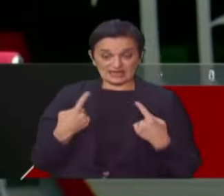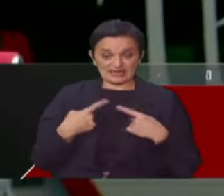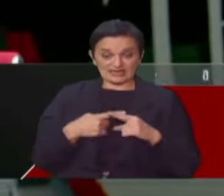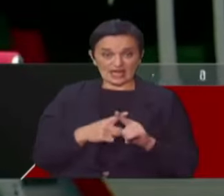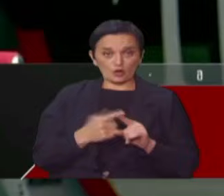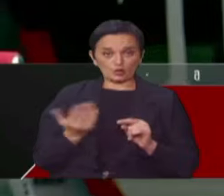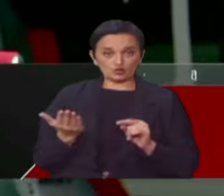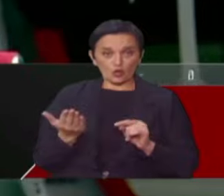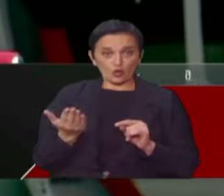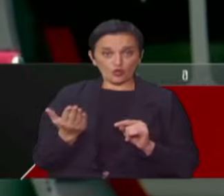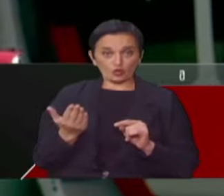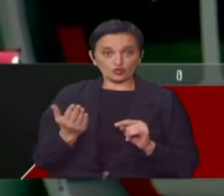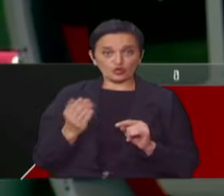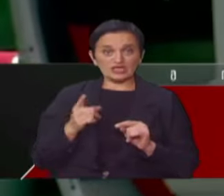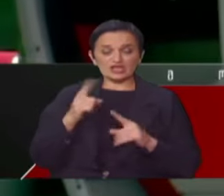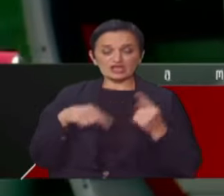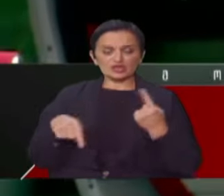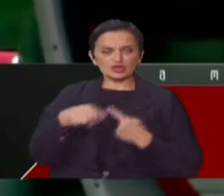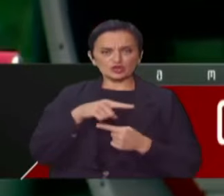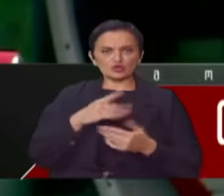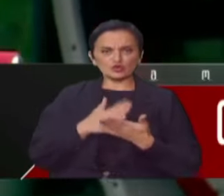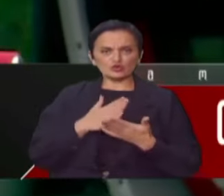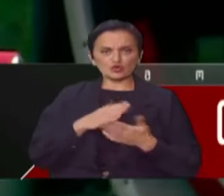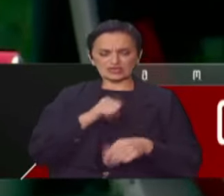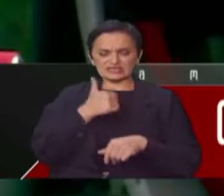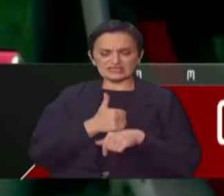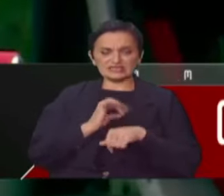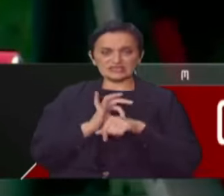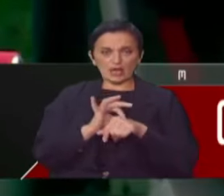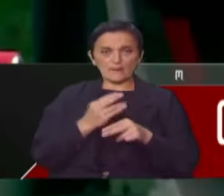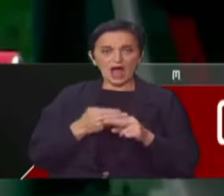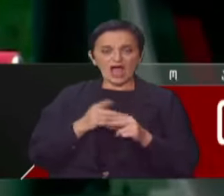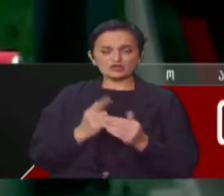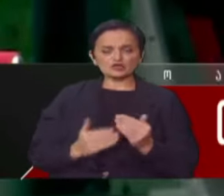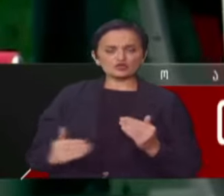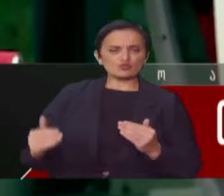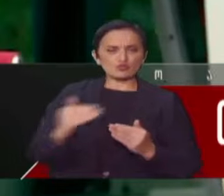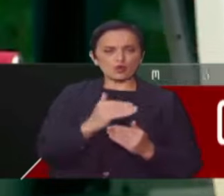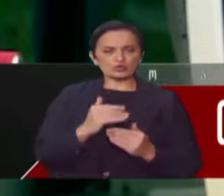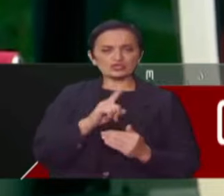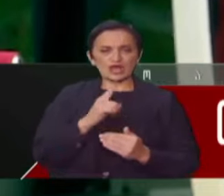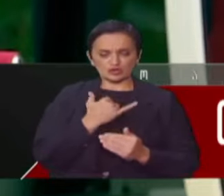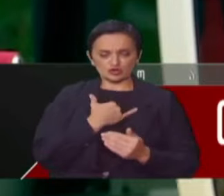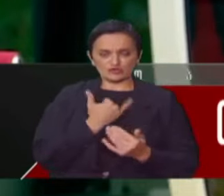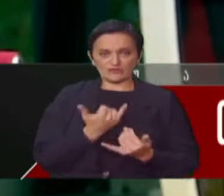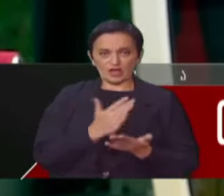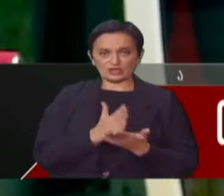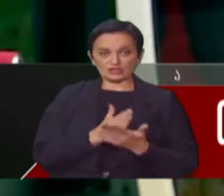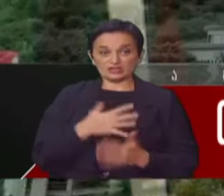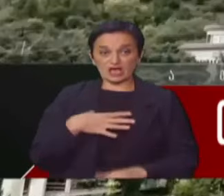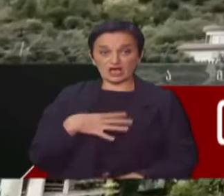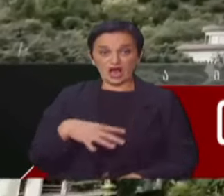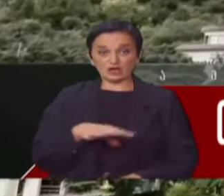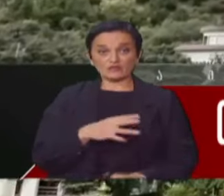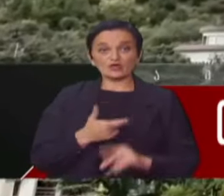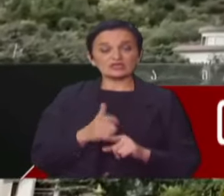ტექნოლოგია ამ ინდუსტრიაში არის ყველაზე წამყვანი. ეს არის მოწინავე, რაც ჩვენ გაგვაჩნია დღეს საქართველოში